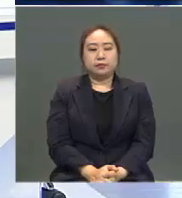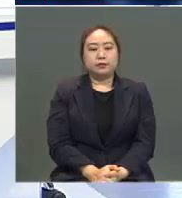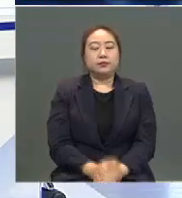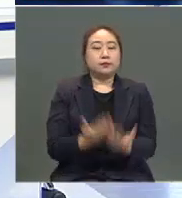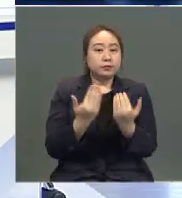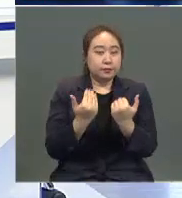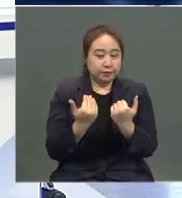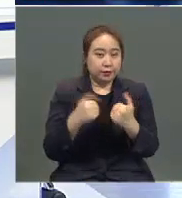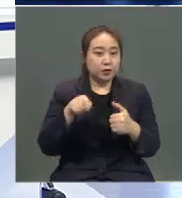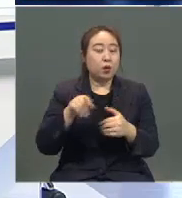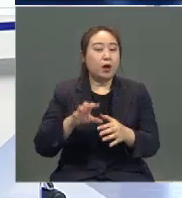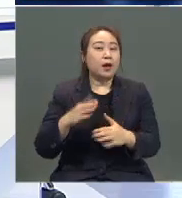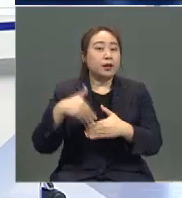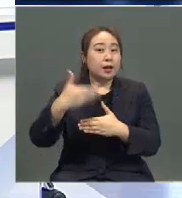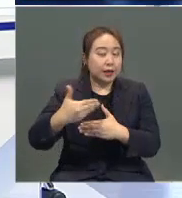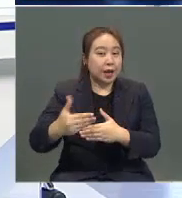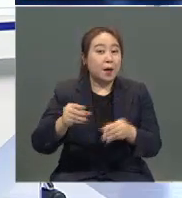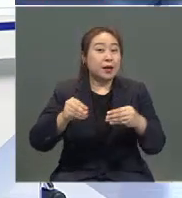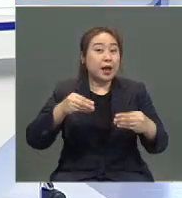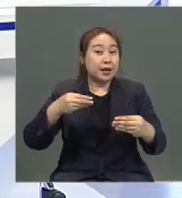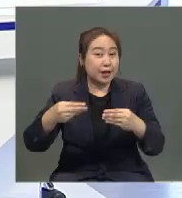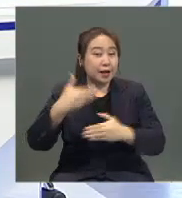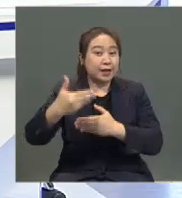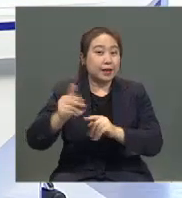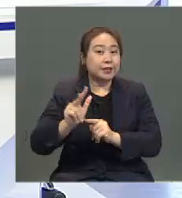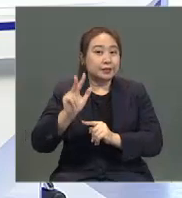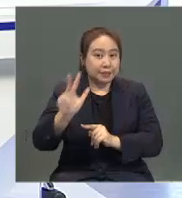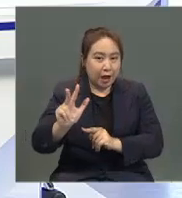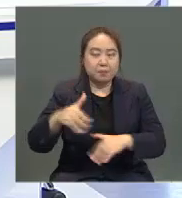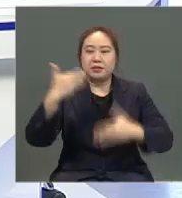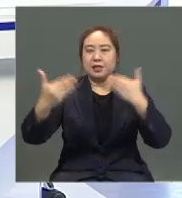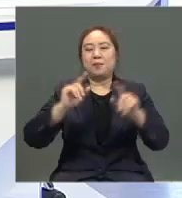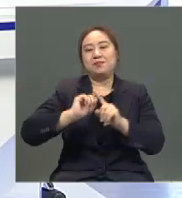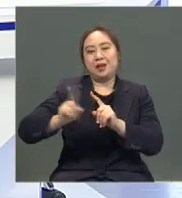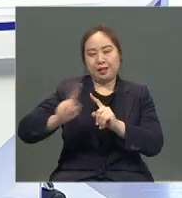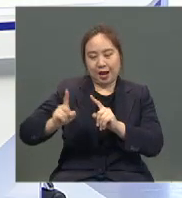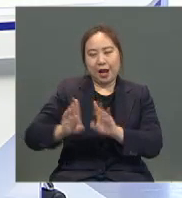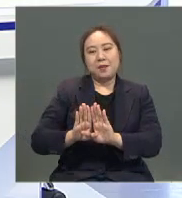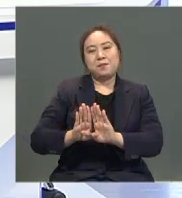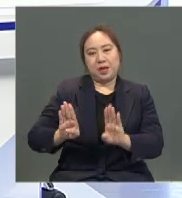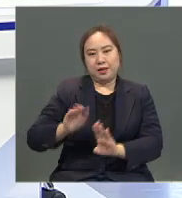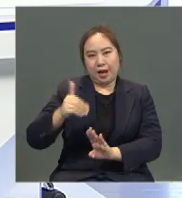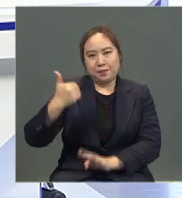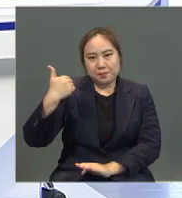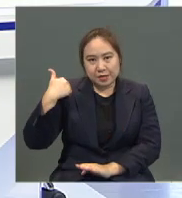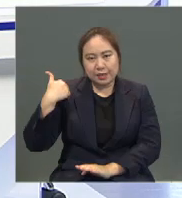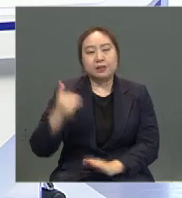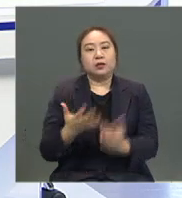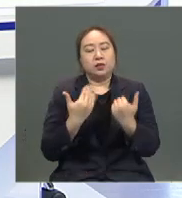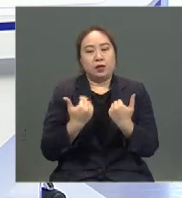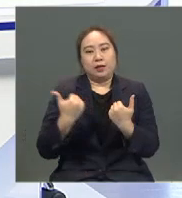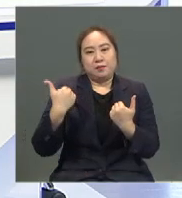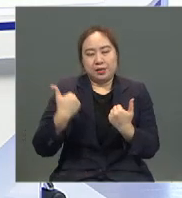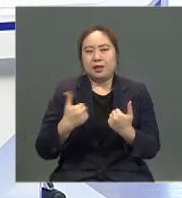ส่วนเรื่องมาตรการคลายล็อกระยะที่3นะคะแน่นอนมีกิจกรรมหลายอย่างที่เริ่มมีการผ่อนคลายผ่อนปลนมากยิ่งขึ้นนะคะถึงแม้ว่า